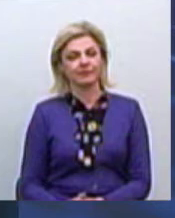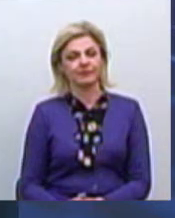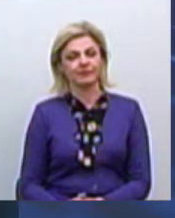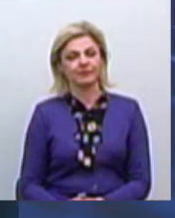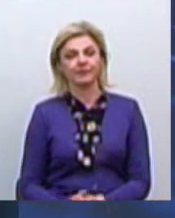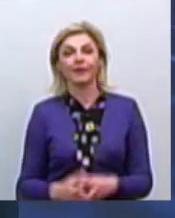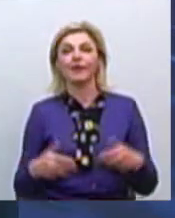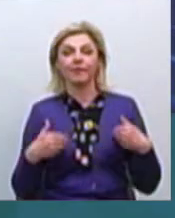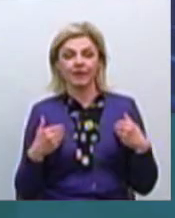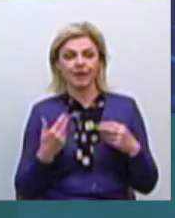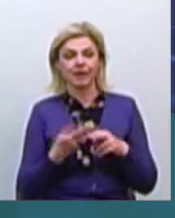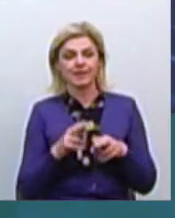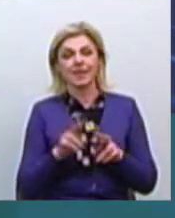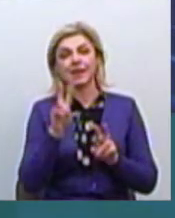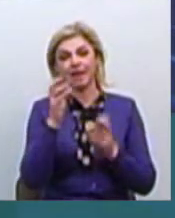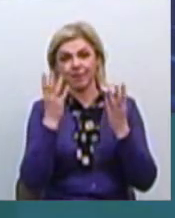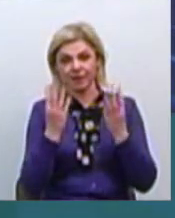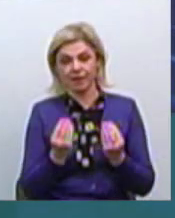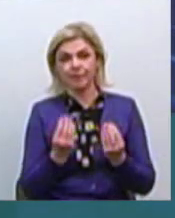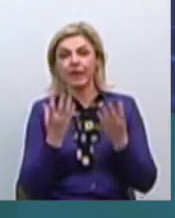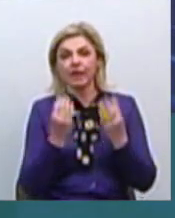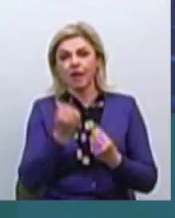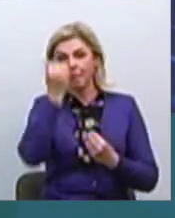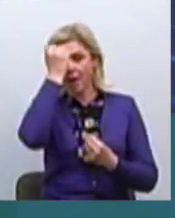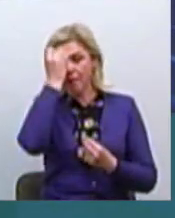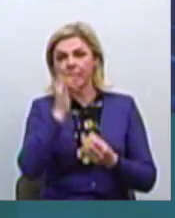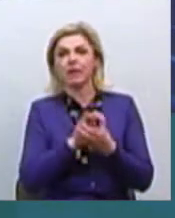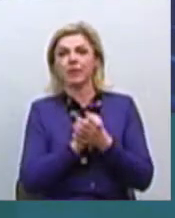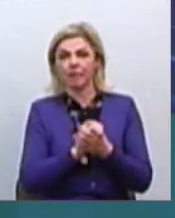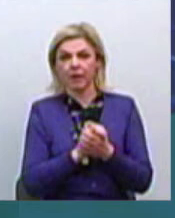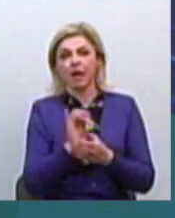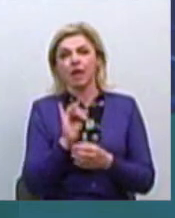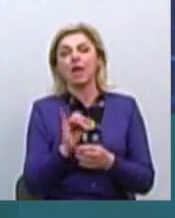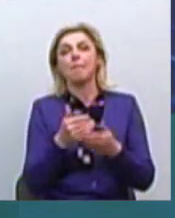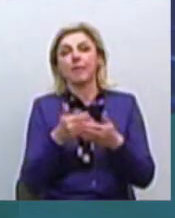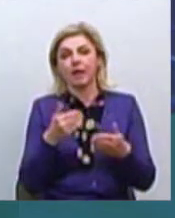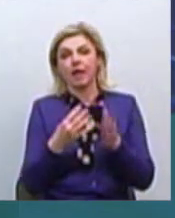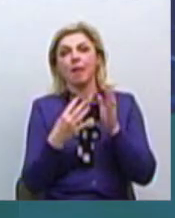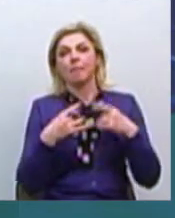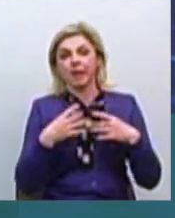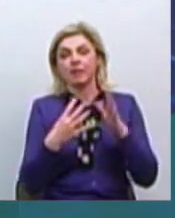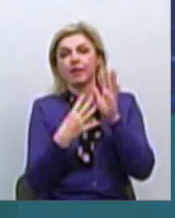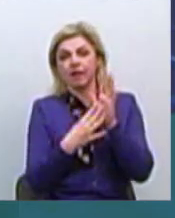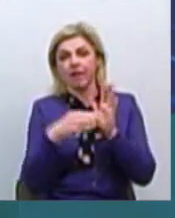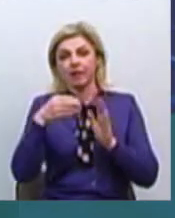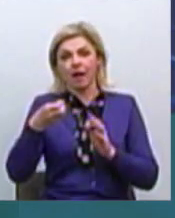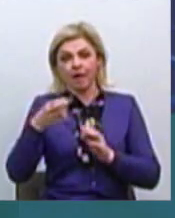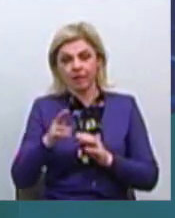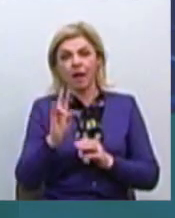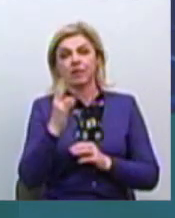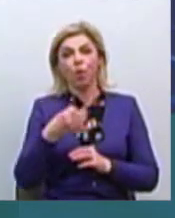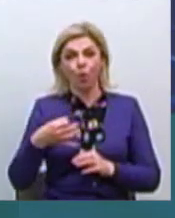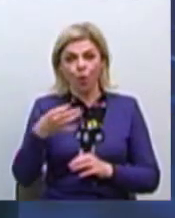Вітаю, це тема дня. В День пам'яті та примирення, а також напередодні 9 травня в Миколаєві та області будемо говорити